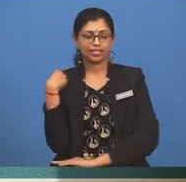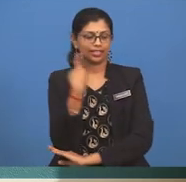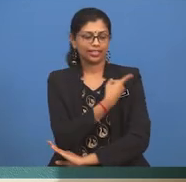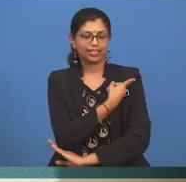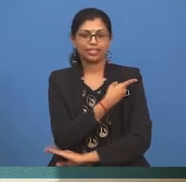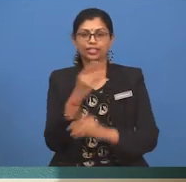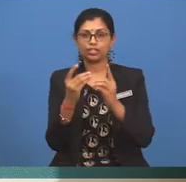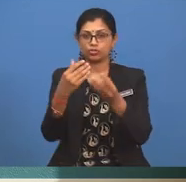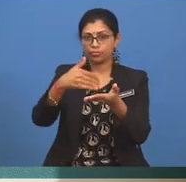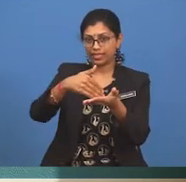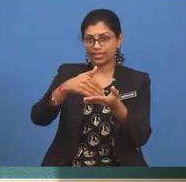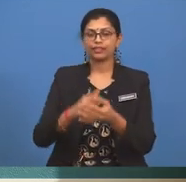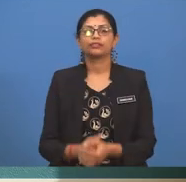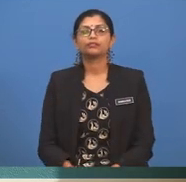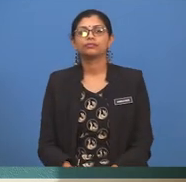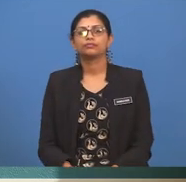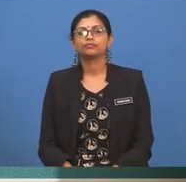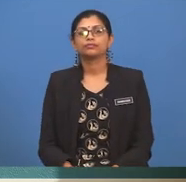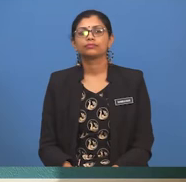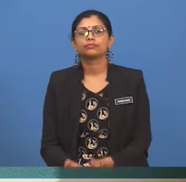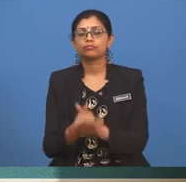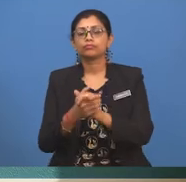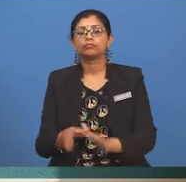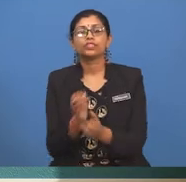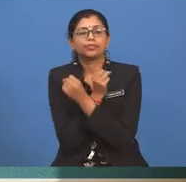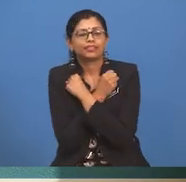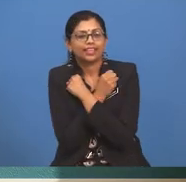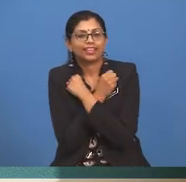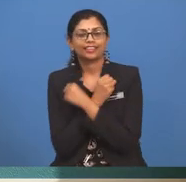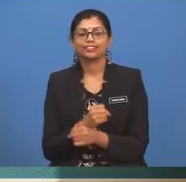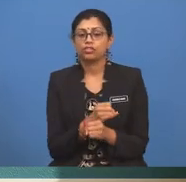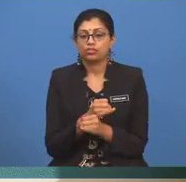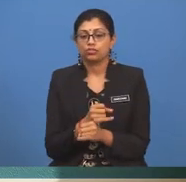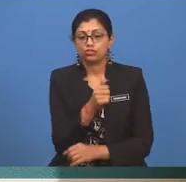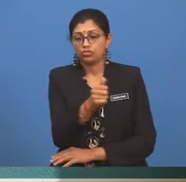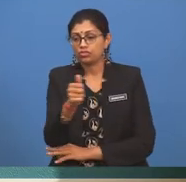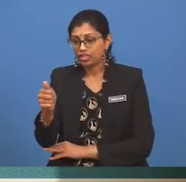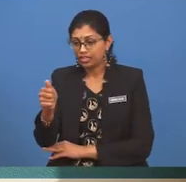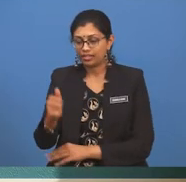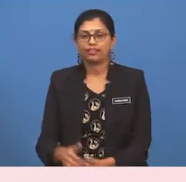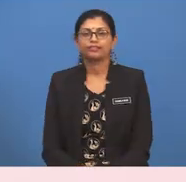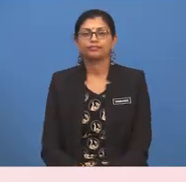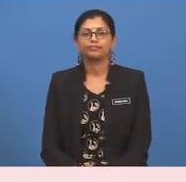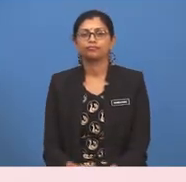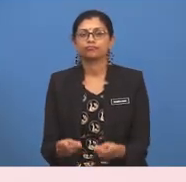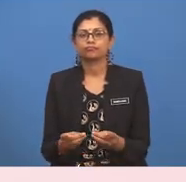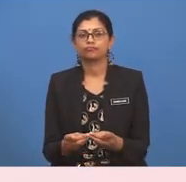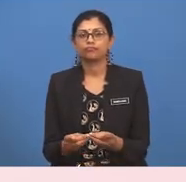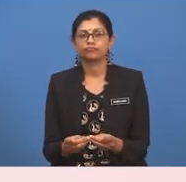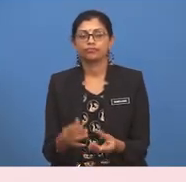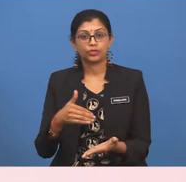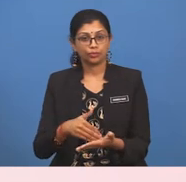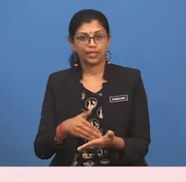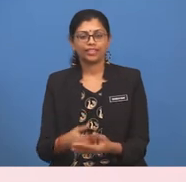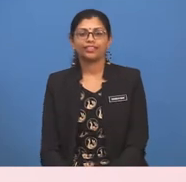lain waktu. Salam sayang dari cikgu. Jaga diri murid-murid semua. Stay